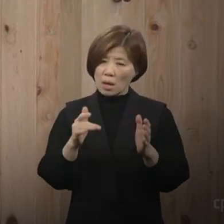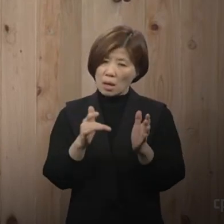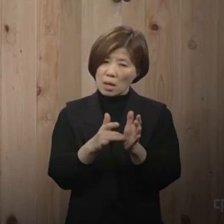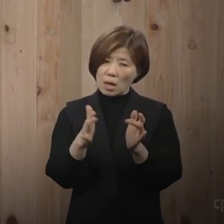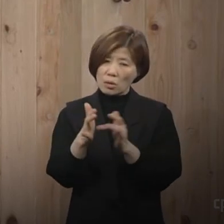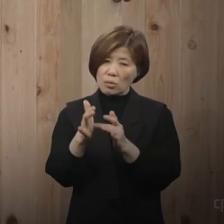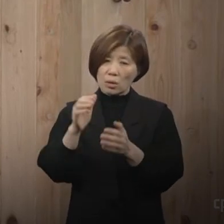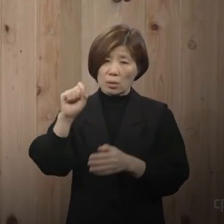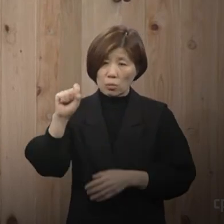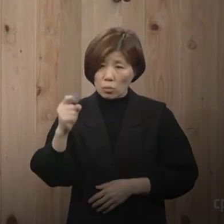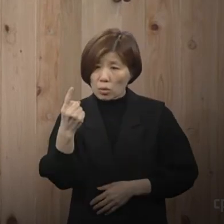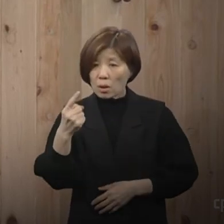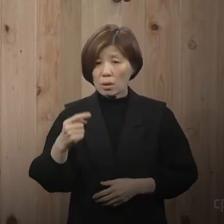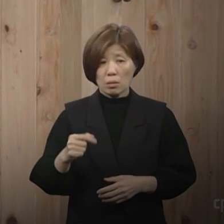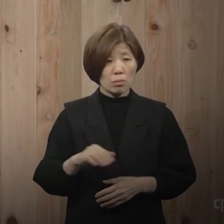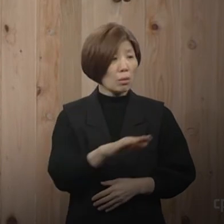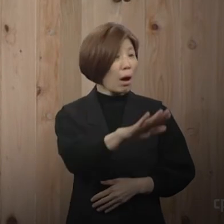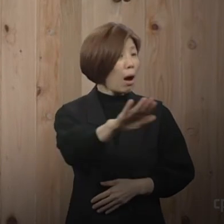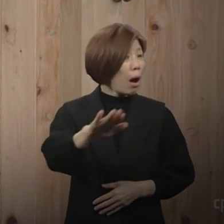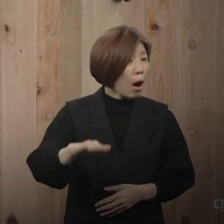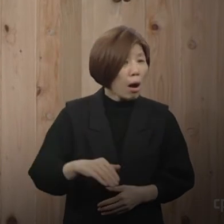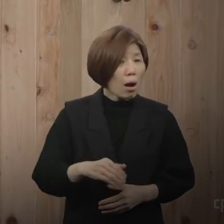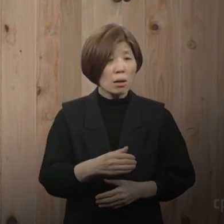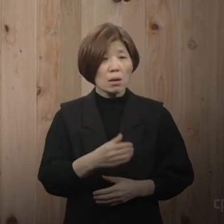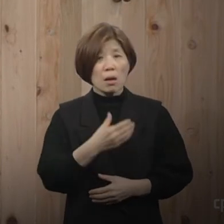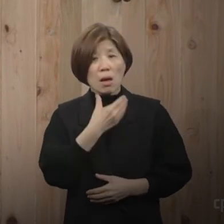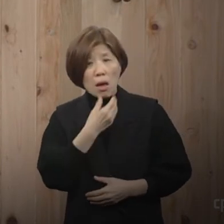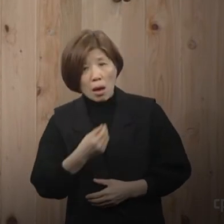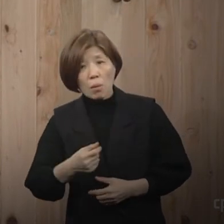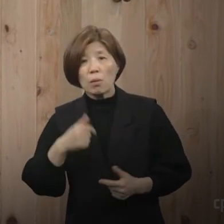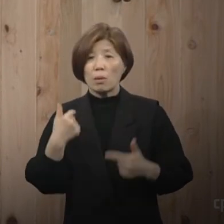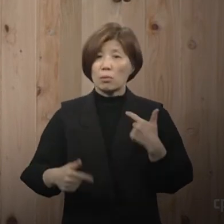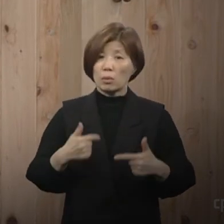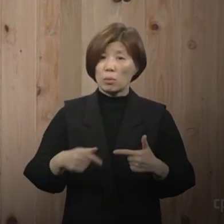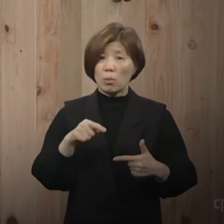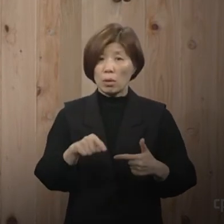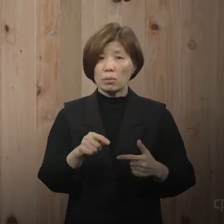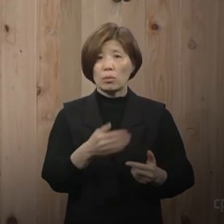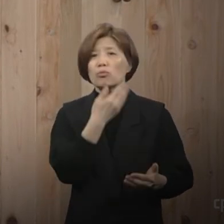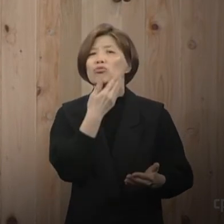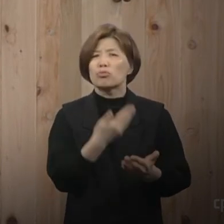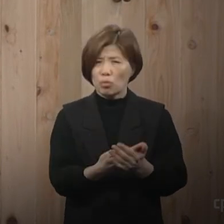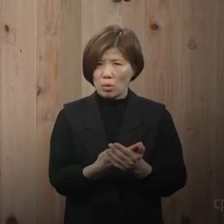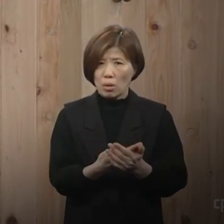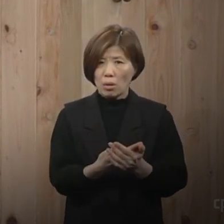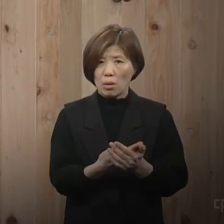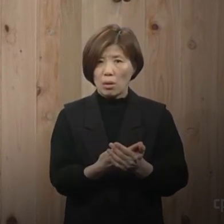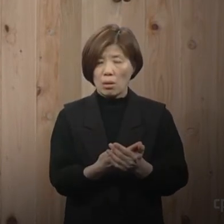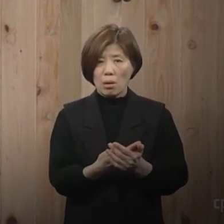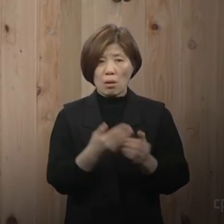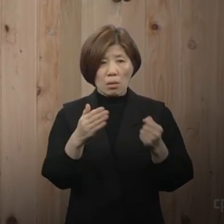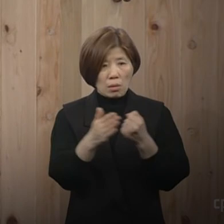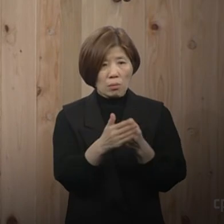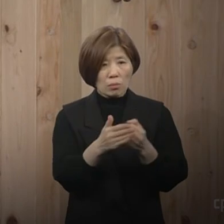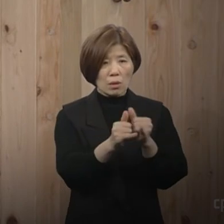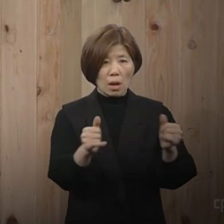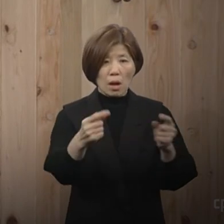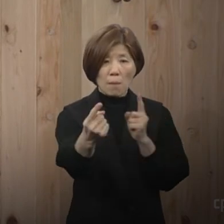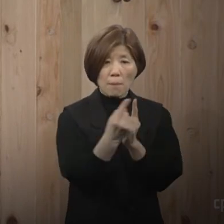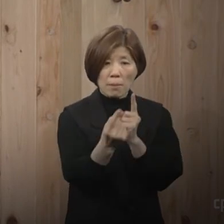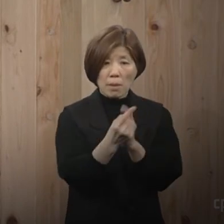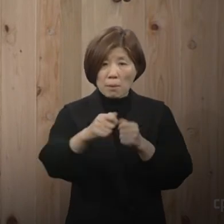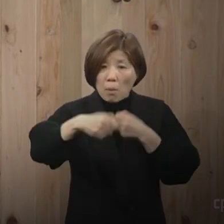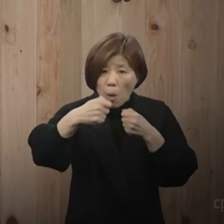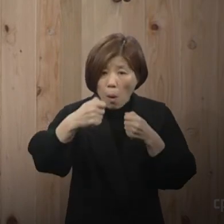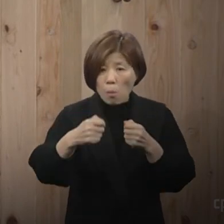예수님 때문에 이렇게 다들 행복하고 좋아한다는 그 자체가 참 중요한 일입니다. 심지어 외식도 많이 하고 선물도